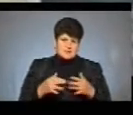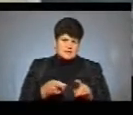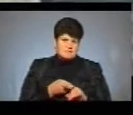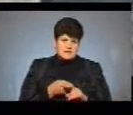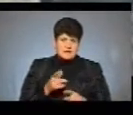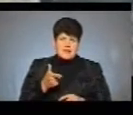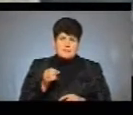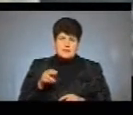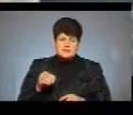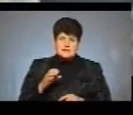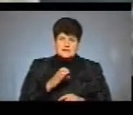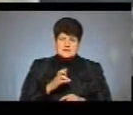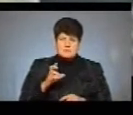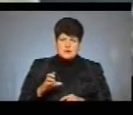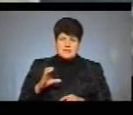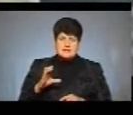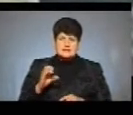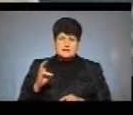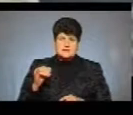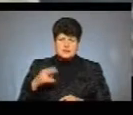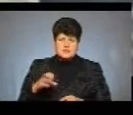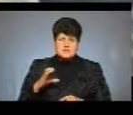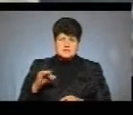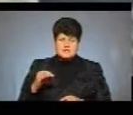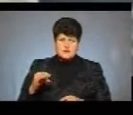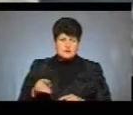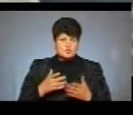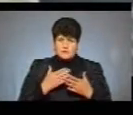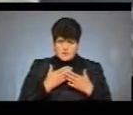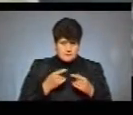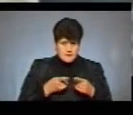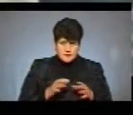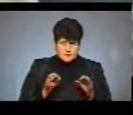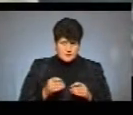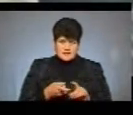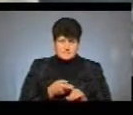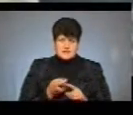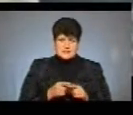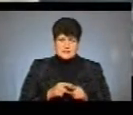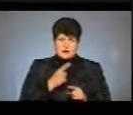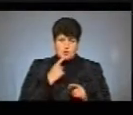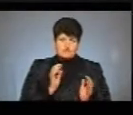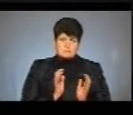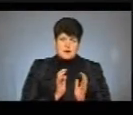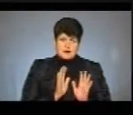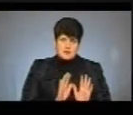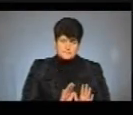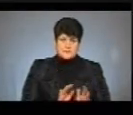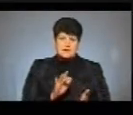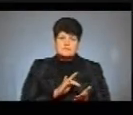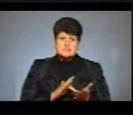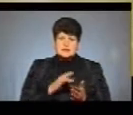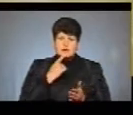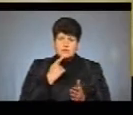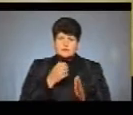Це є гепатит С, Б, СНІД і сифіліс. Відповідно, якщо немає наявності ніяких інфекцій, ця кров зберігається. У центрі крові